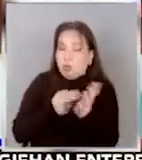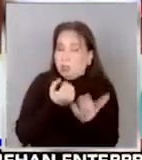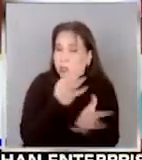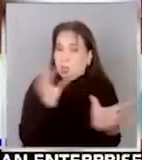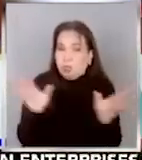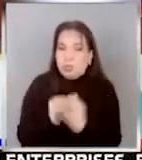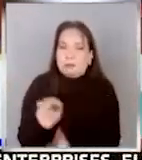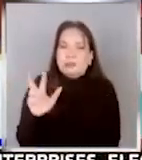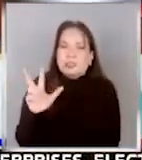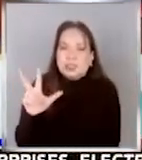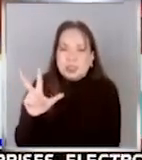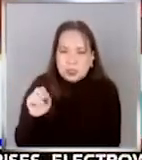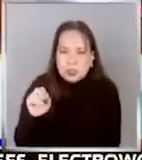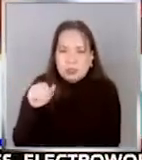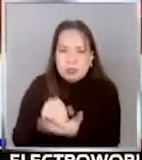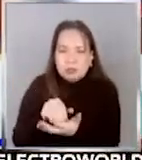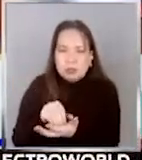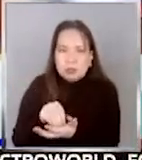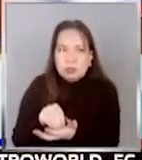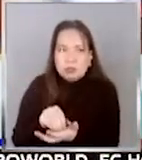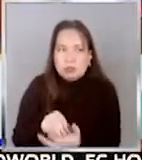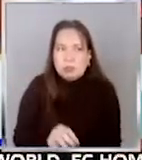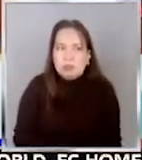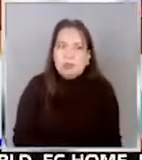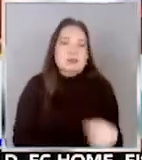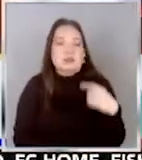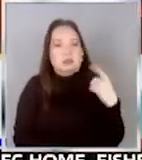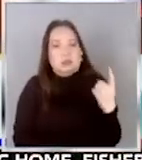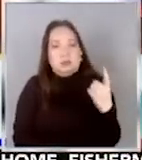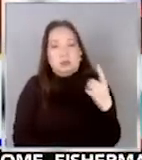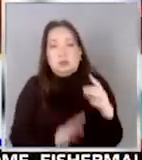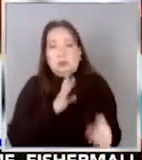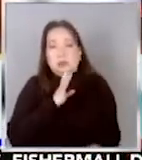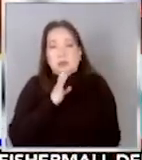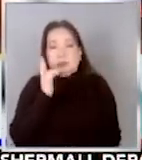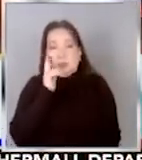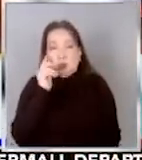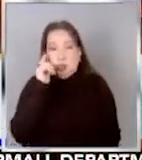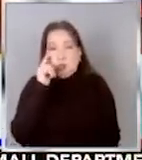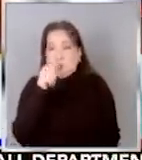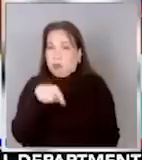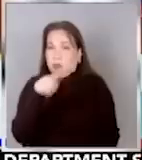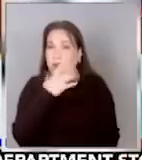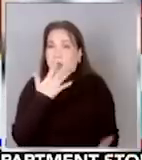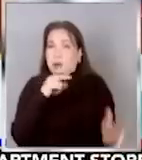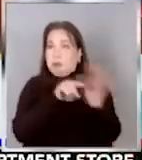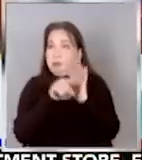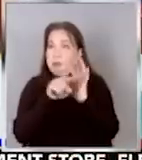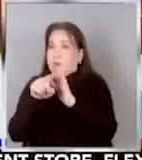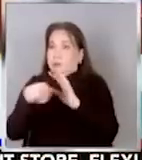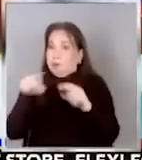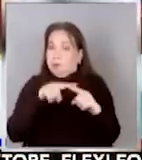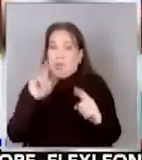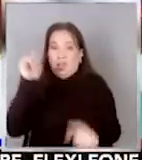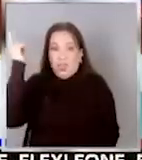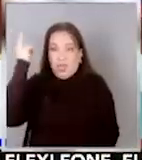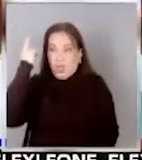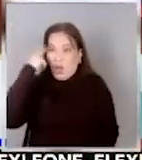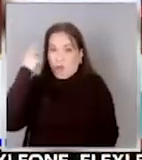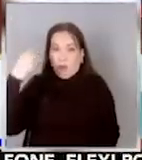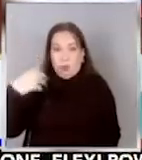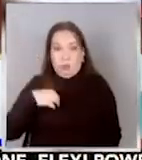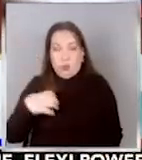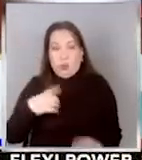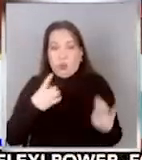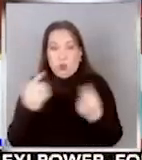ng ICC. You think that all those killings were perpetrated by government agents. You